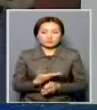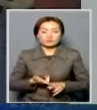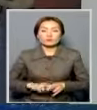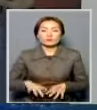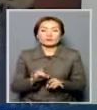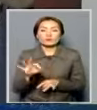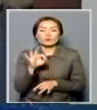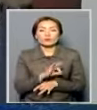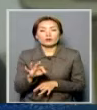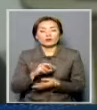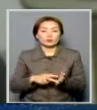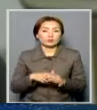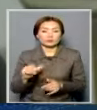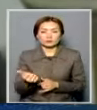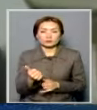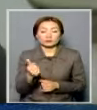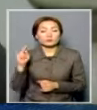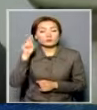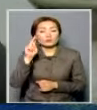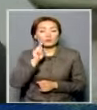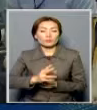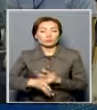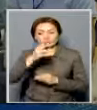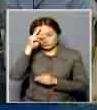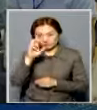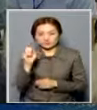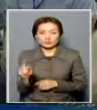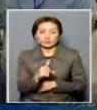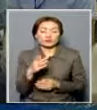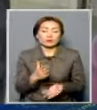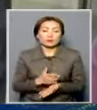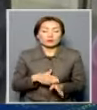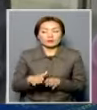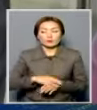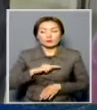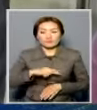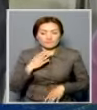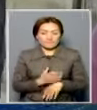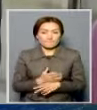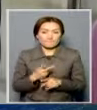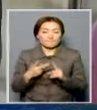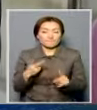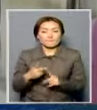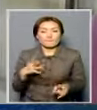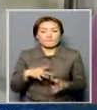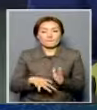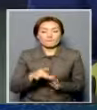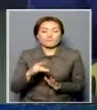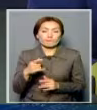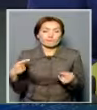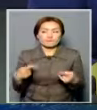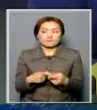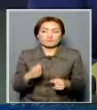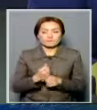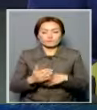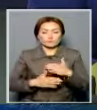они отметили что в рамках первого этапа участники получили базовые знания о реабилитации а на втором этапе выбрали конкретное